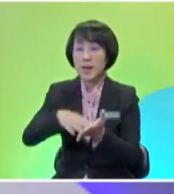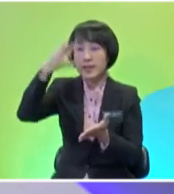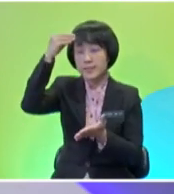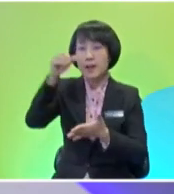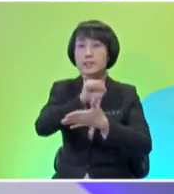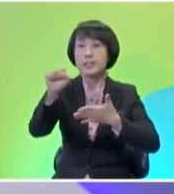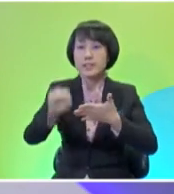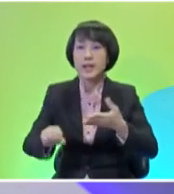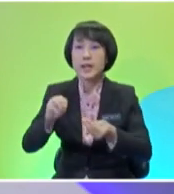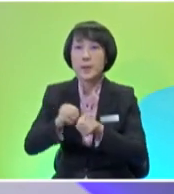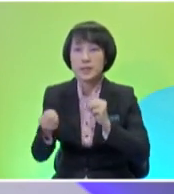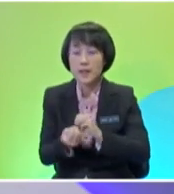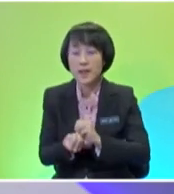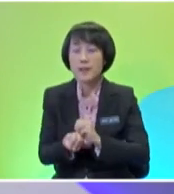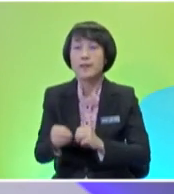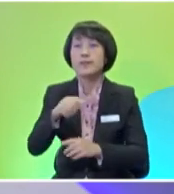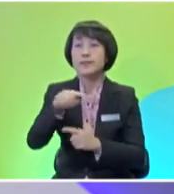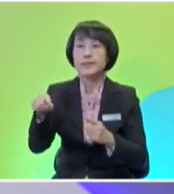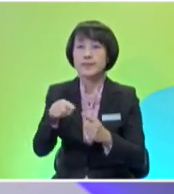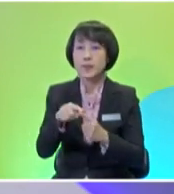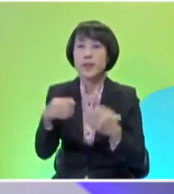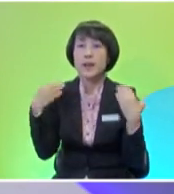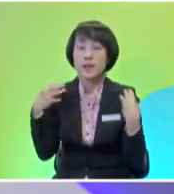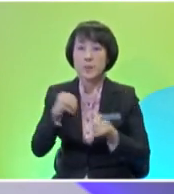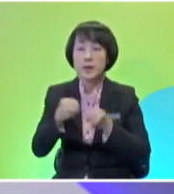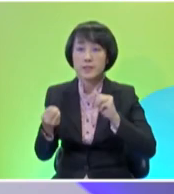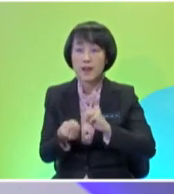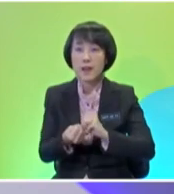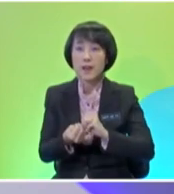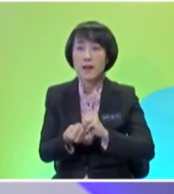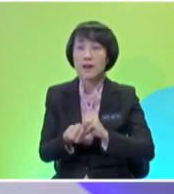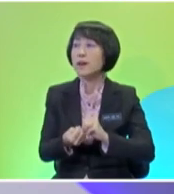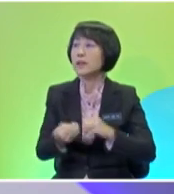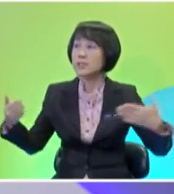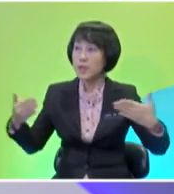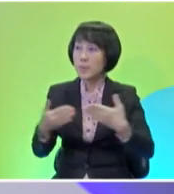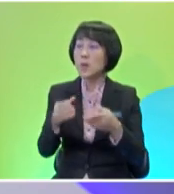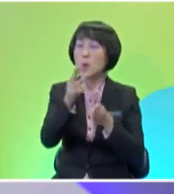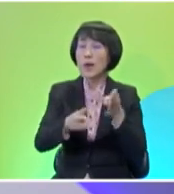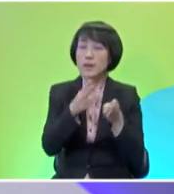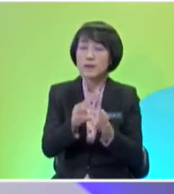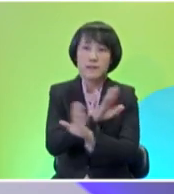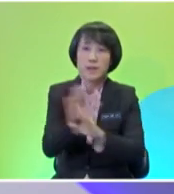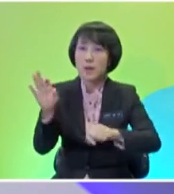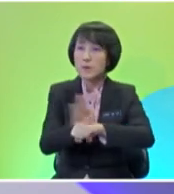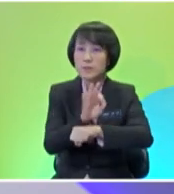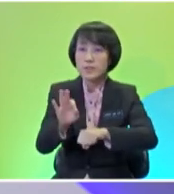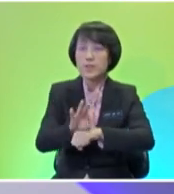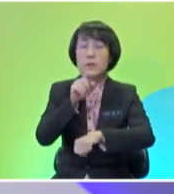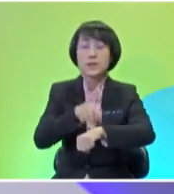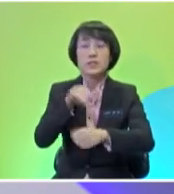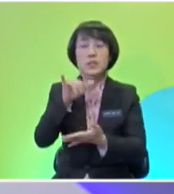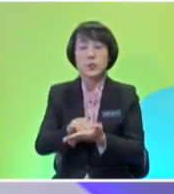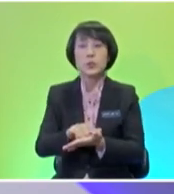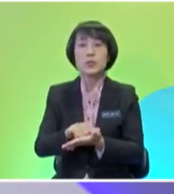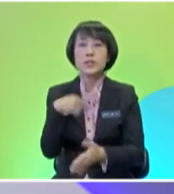masalah. Okey, bila ada sesuatu okey, macam contoh ada masalah pemasangan wayar ke, okey dia tak berfungsi dan sebagainya. Okey, masa tu lah kita belajar okey